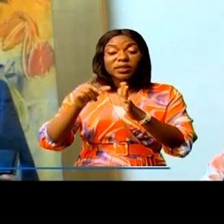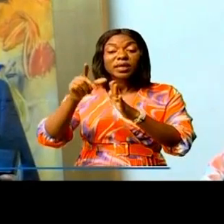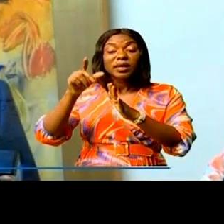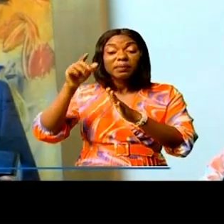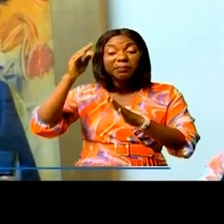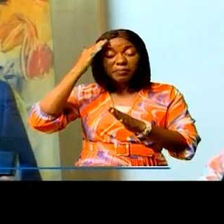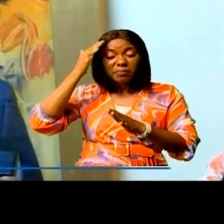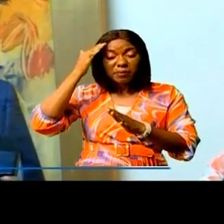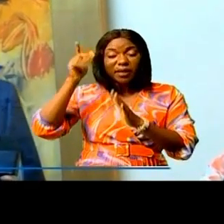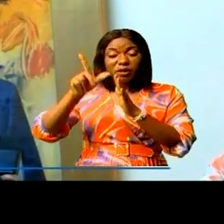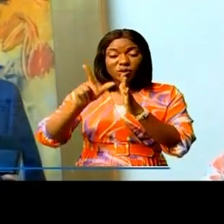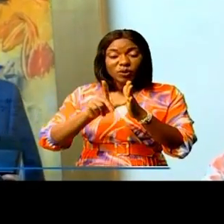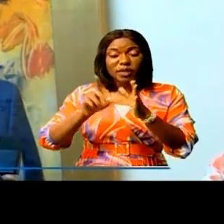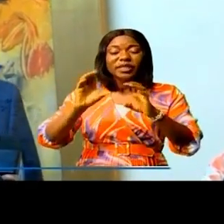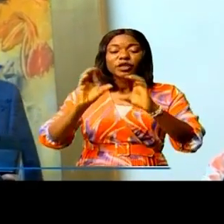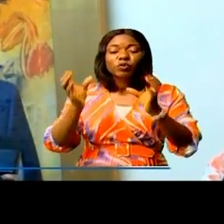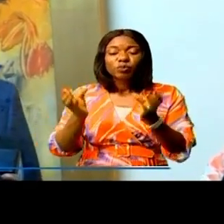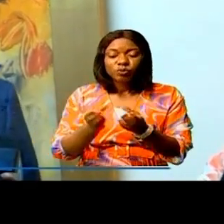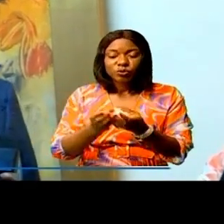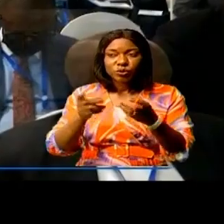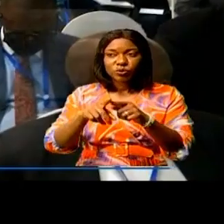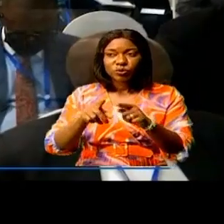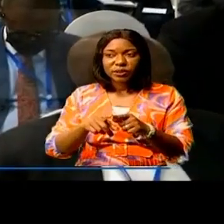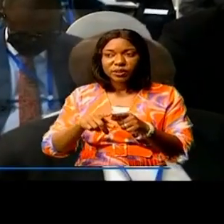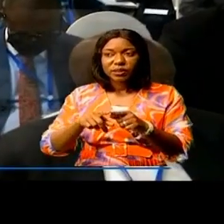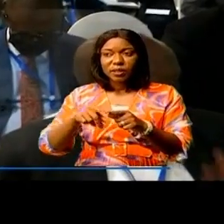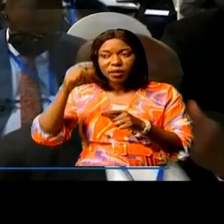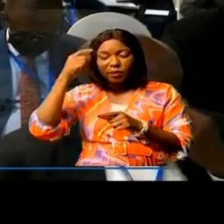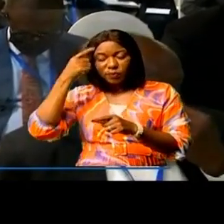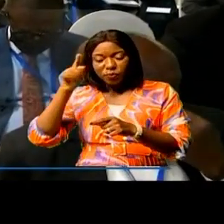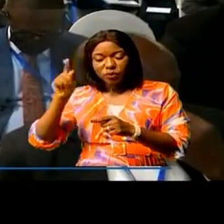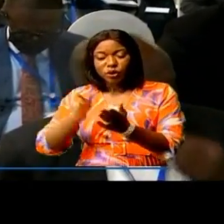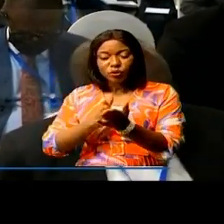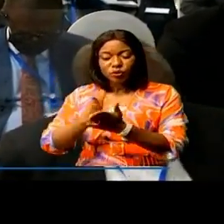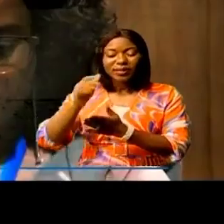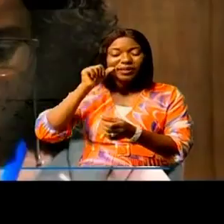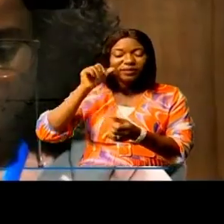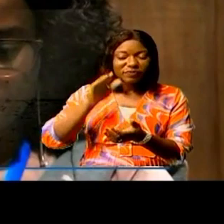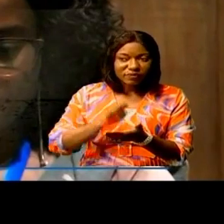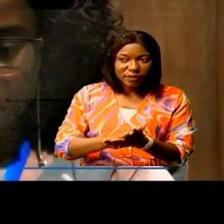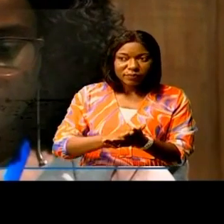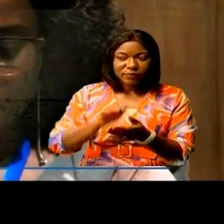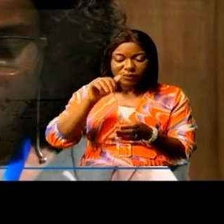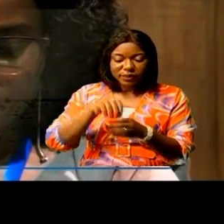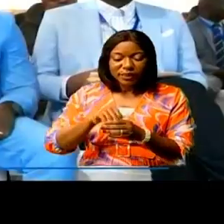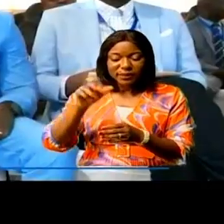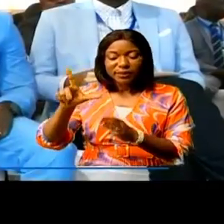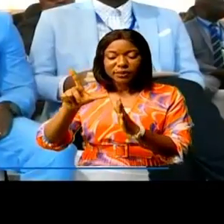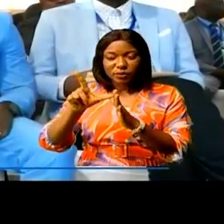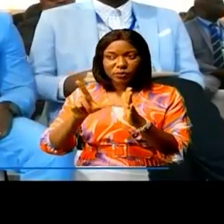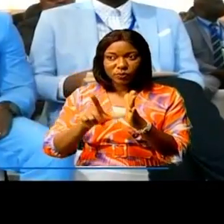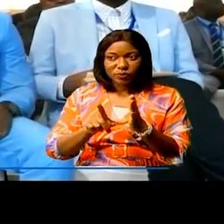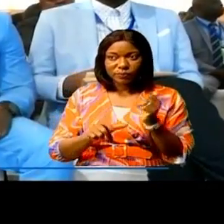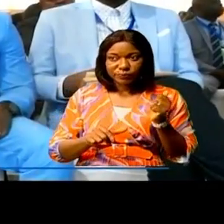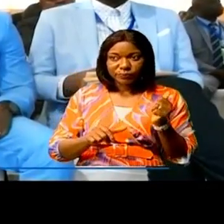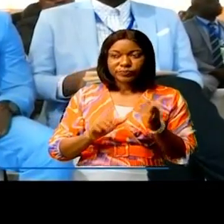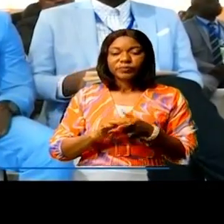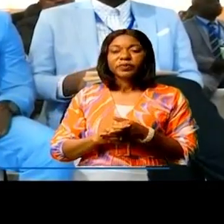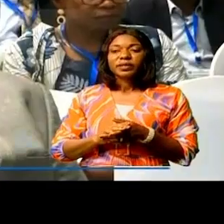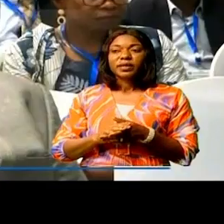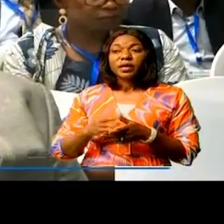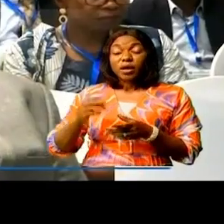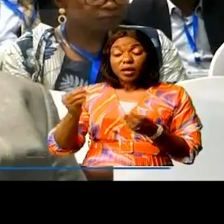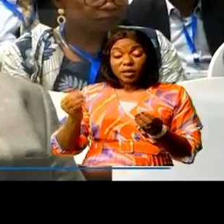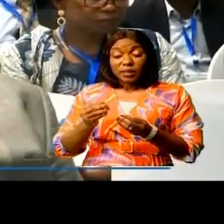communautés autochtones et locales sous leur terre coutumière, mais aussi le droit des femmes dans ces communautés. C'était un combat pour que la